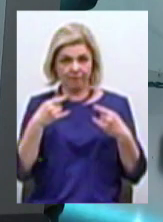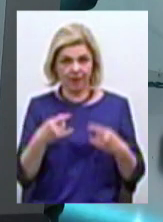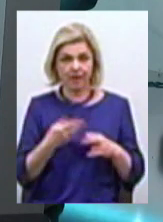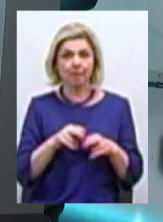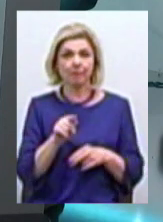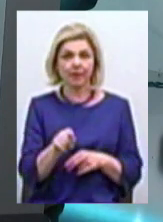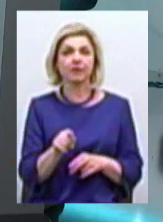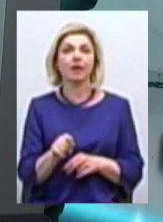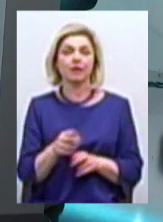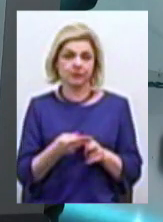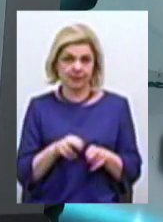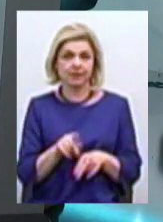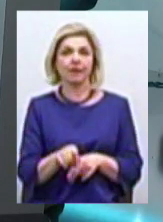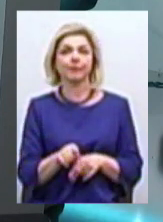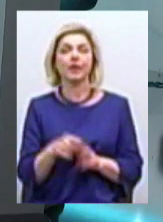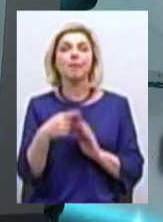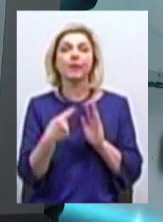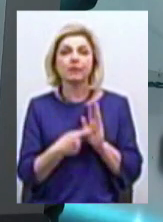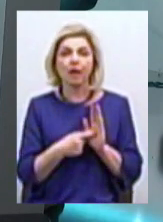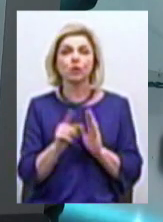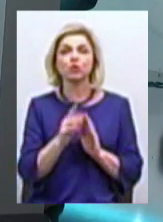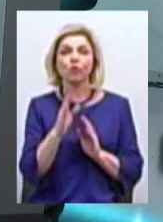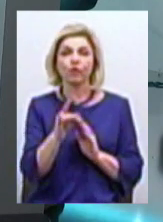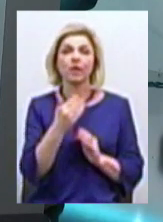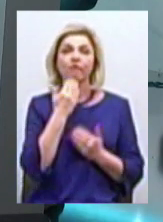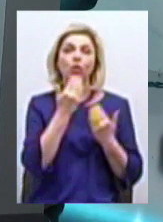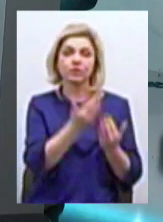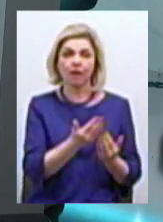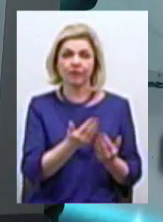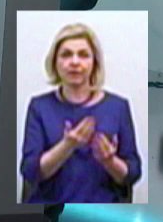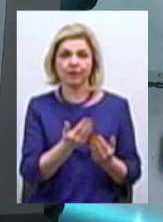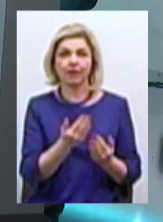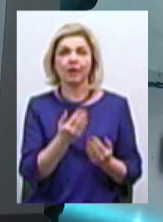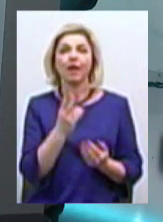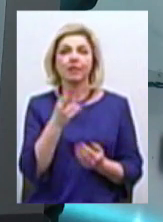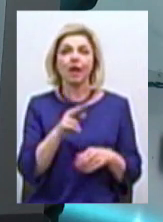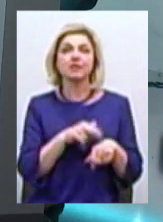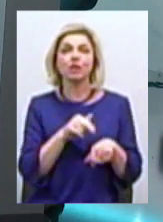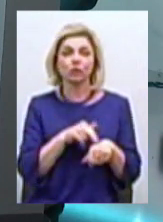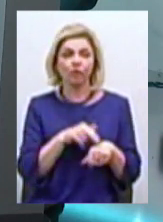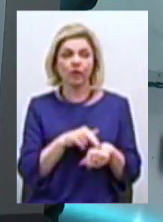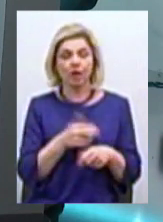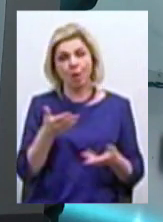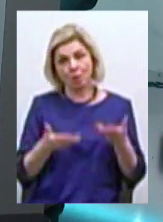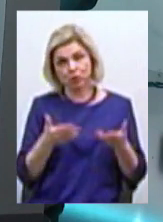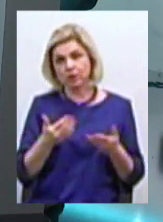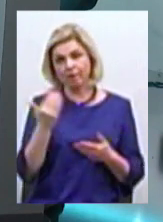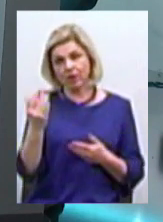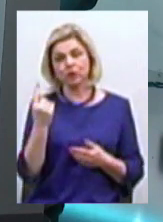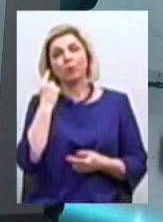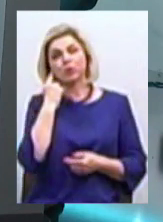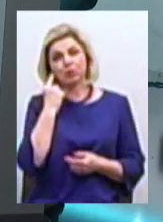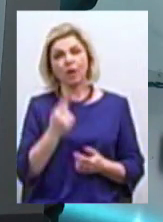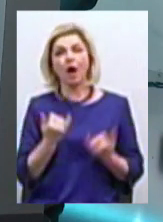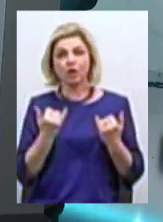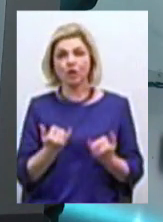це. А питання, які ви поставили для силових структур, можливо, вони вас і почуються зараз.